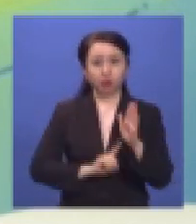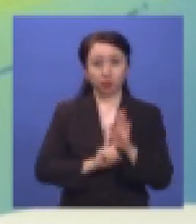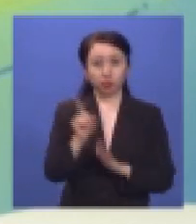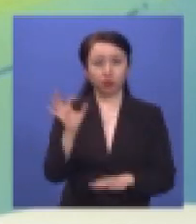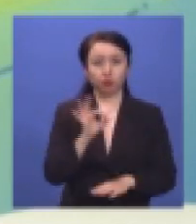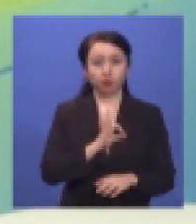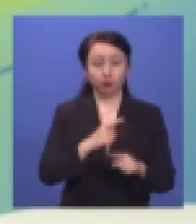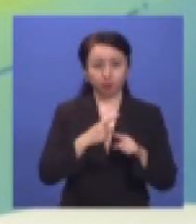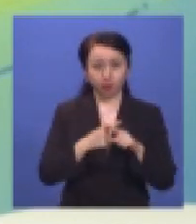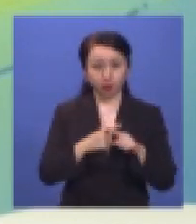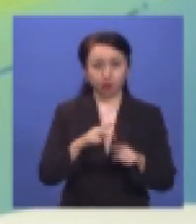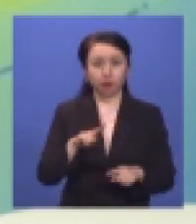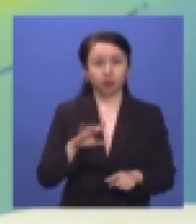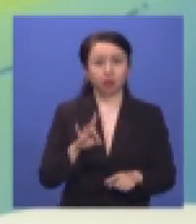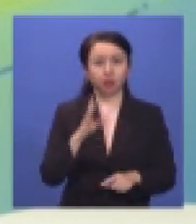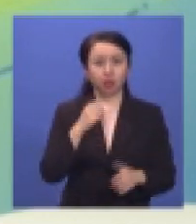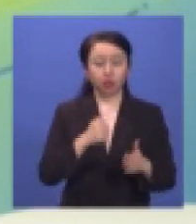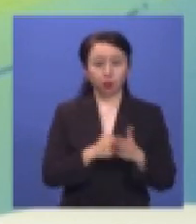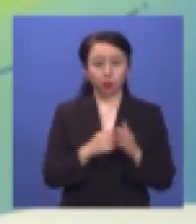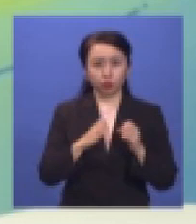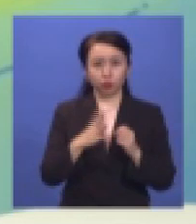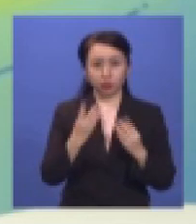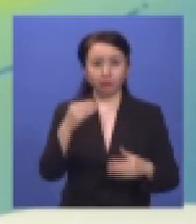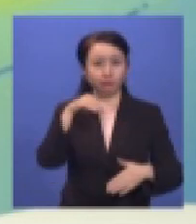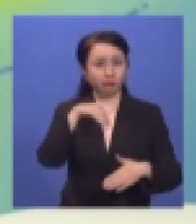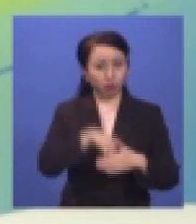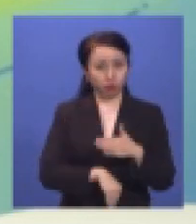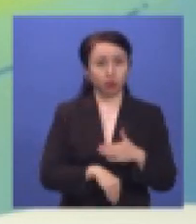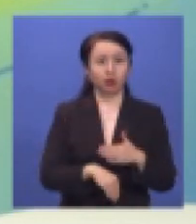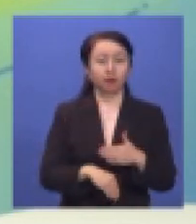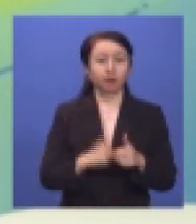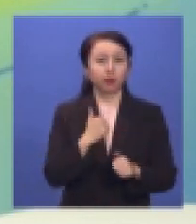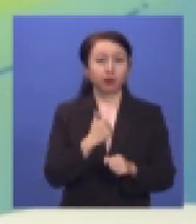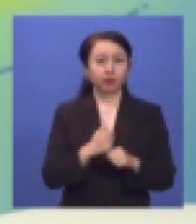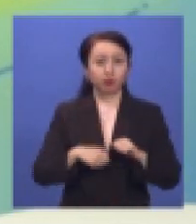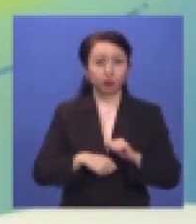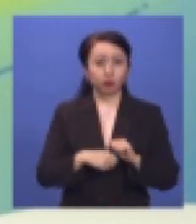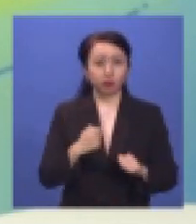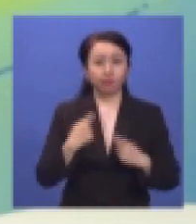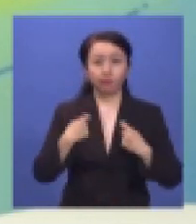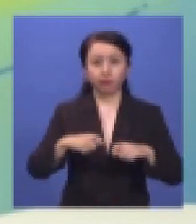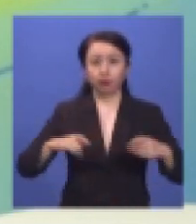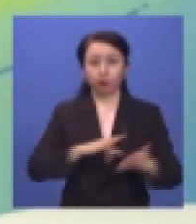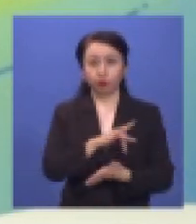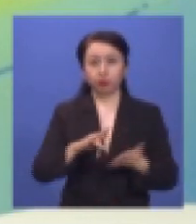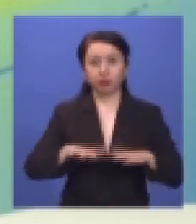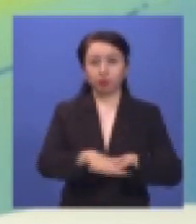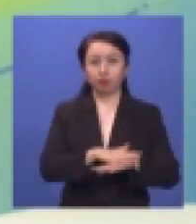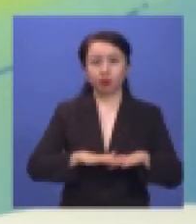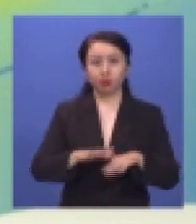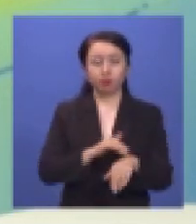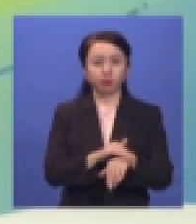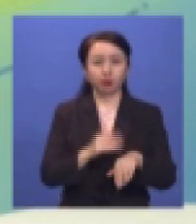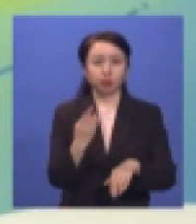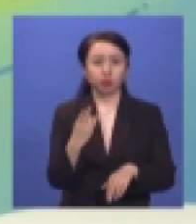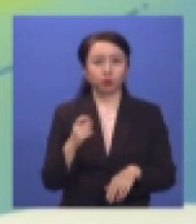получения положительного ПЦР-теста и длится 14 дней включительно. В основном нарушения фиксируются в торговых центрах, рынках, магазинах и